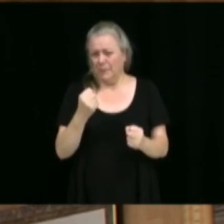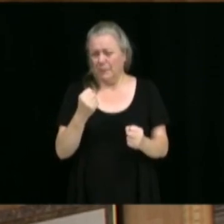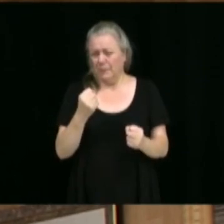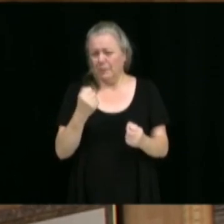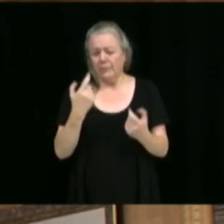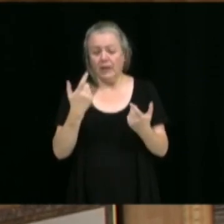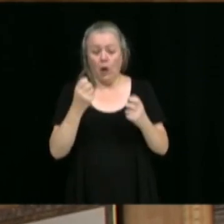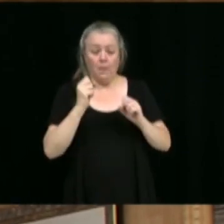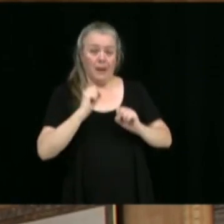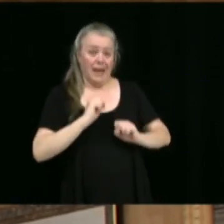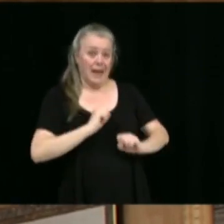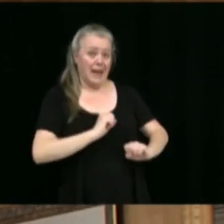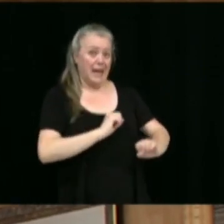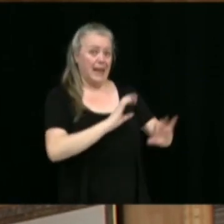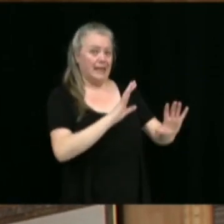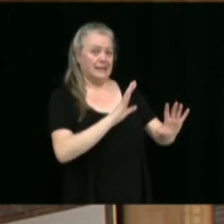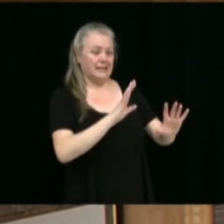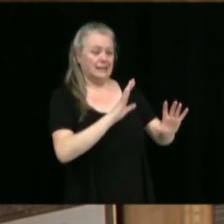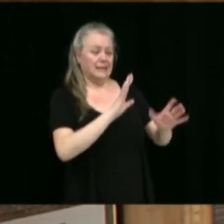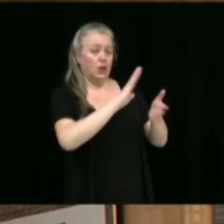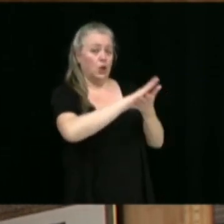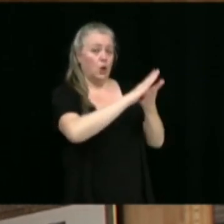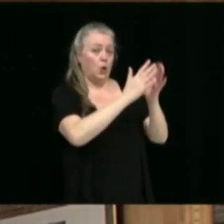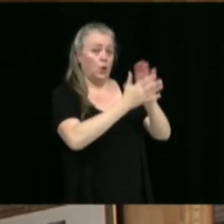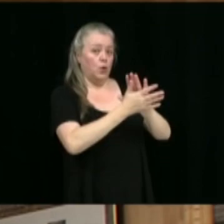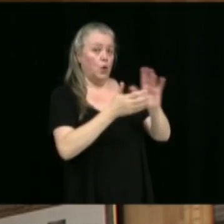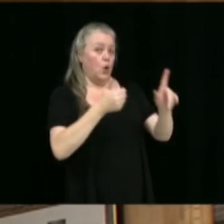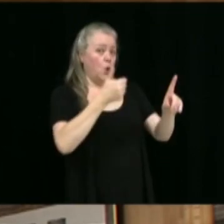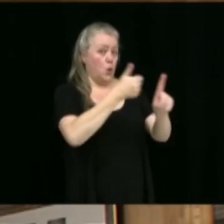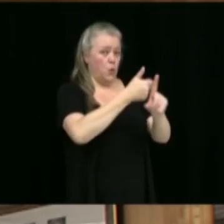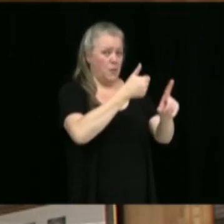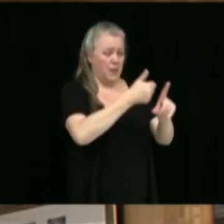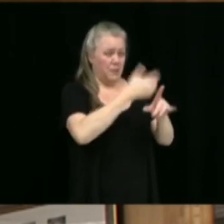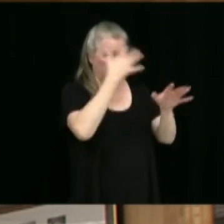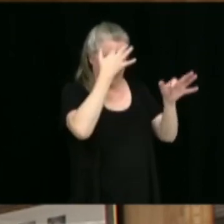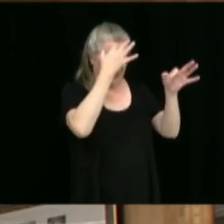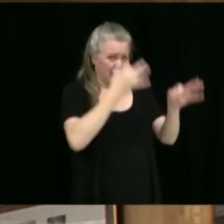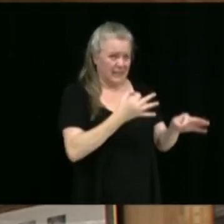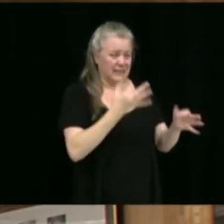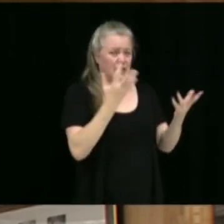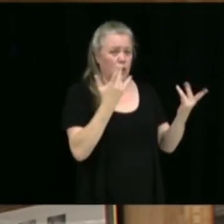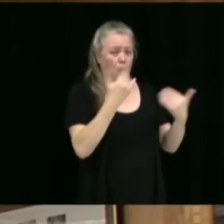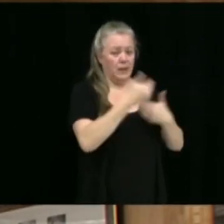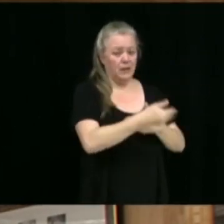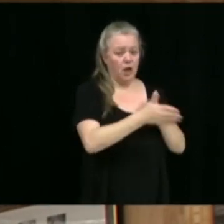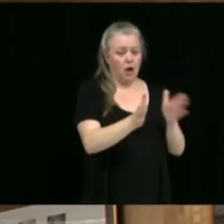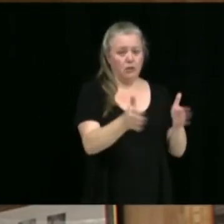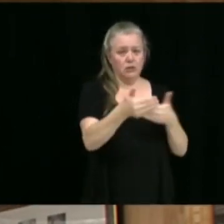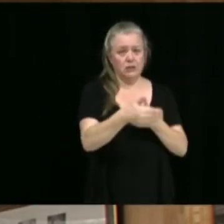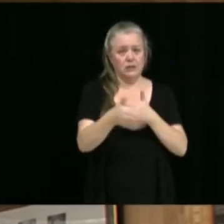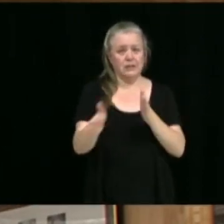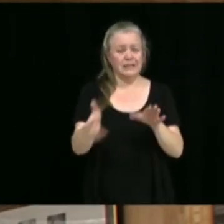De laisser aux promoteurs le choix du nombre de cases de stationnement lorsqu'ils font un